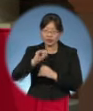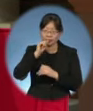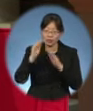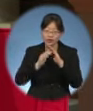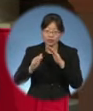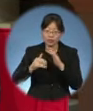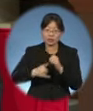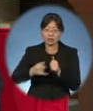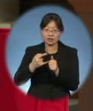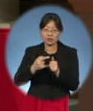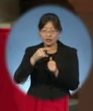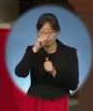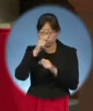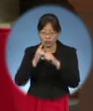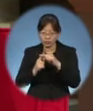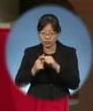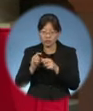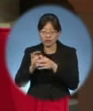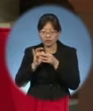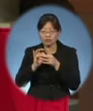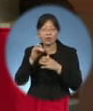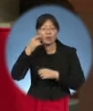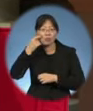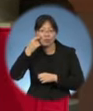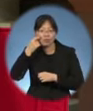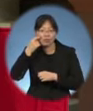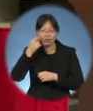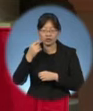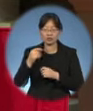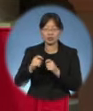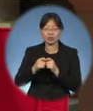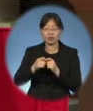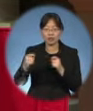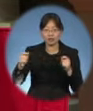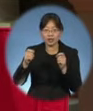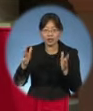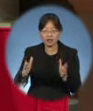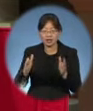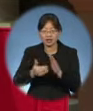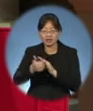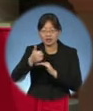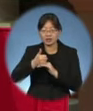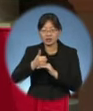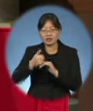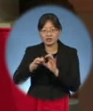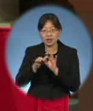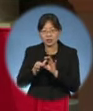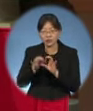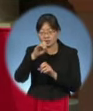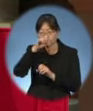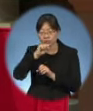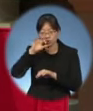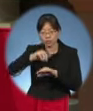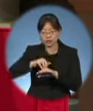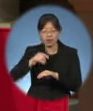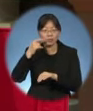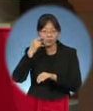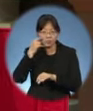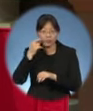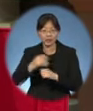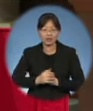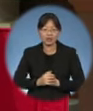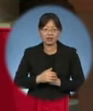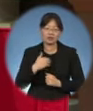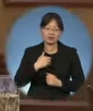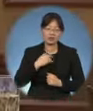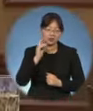그러니까요. 아이한테 긍정적인 영향력을 주지 못하고 오랫동안 성취에 연결되는 그런 좋은 훈련이 될 수가 없습니다. 전